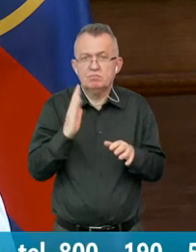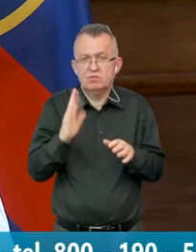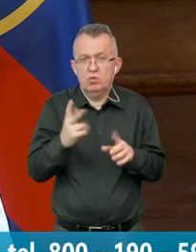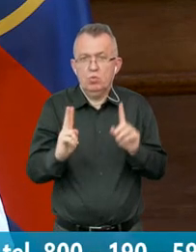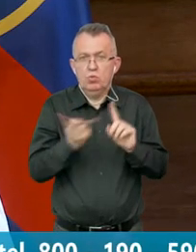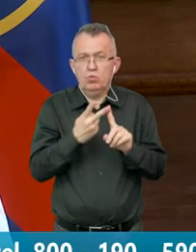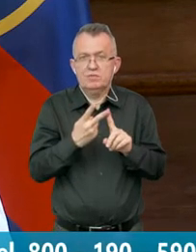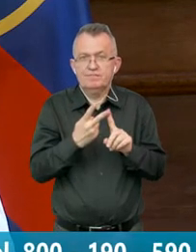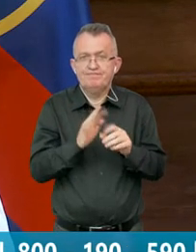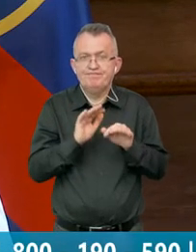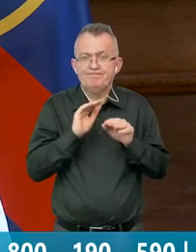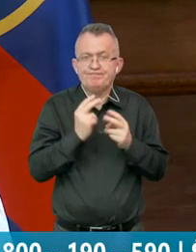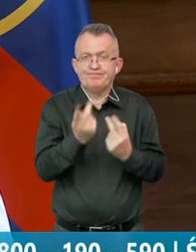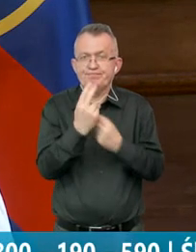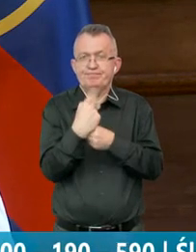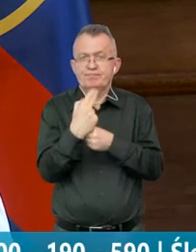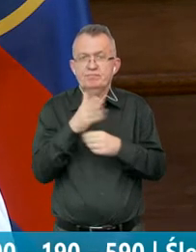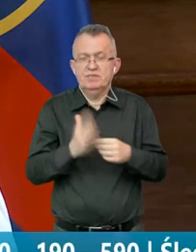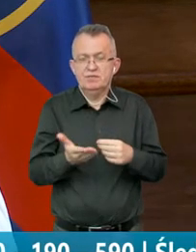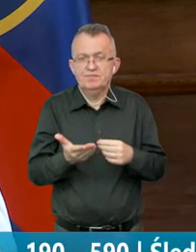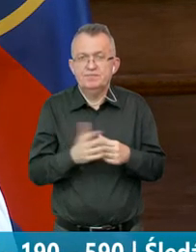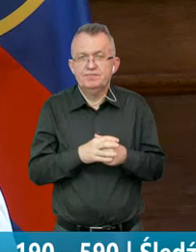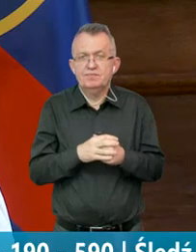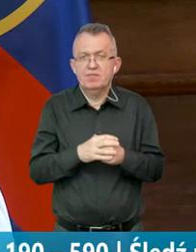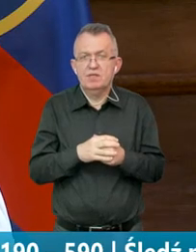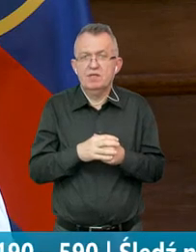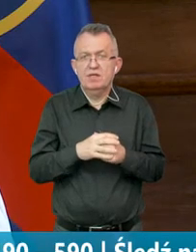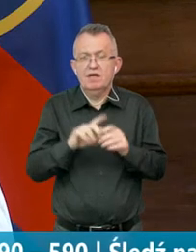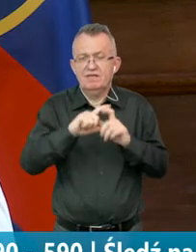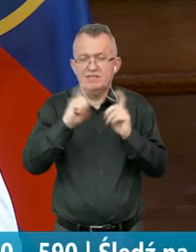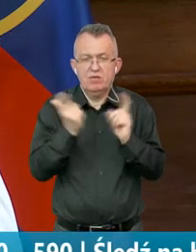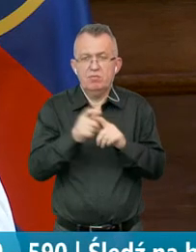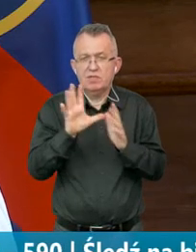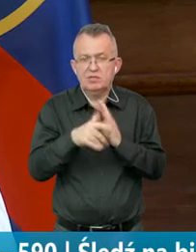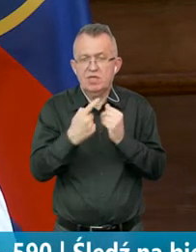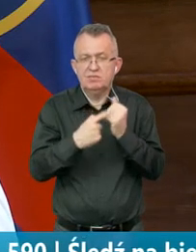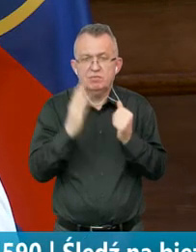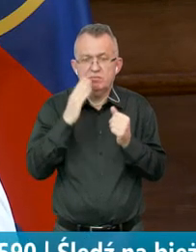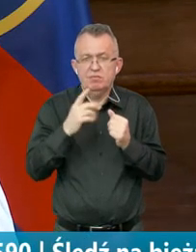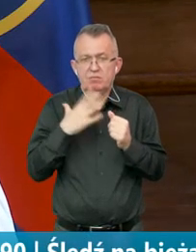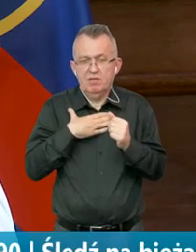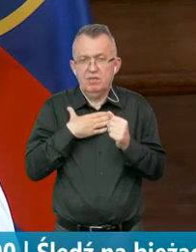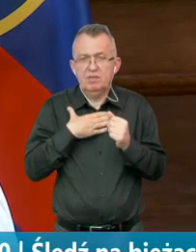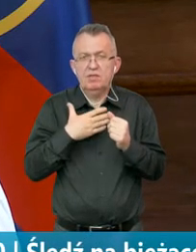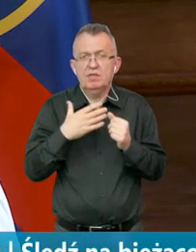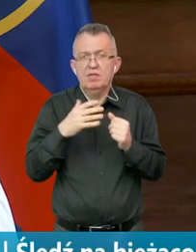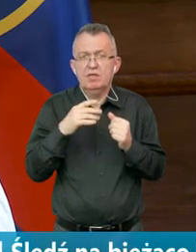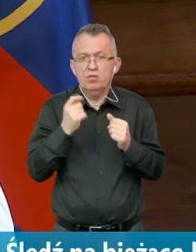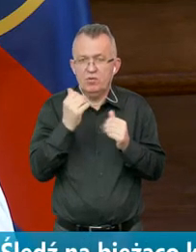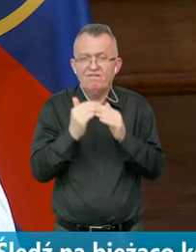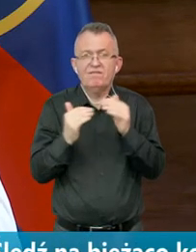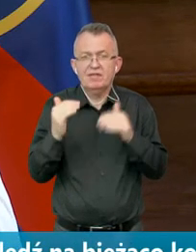drugi nabór? Pani Katarzyno, globalnie, jeżeli chodzi o liczbę miejsc w przedszkolach, to mamy oczywiście ich delikatny